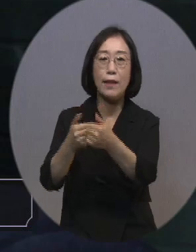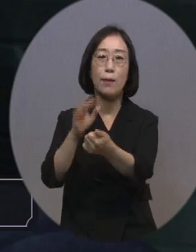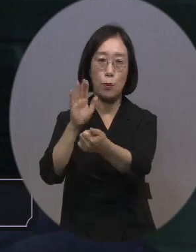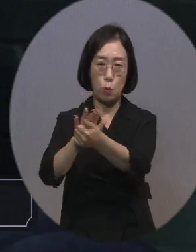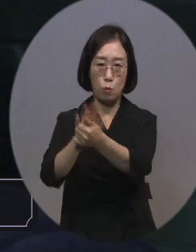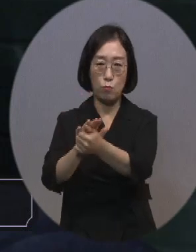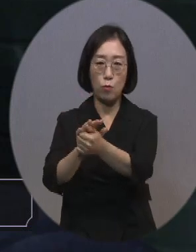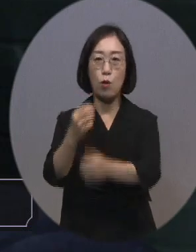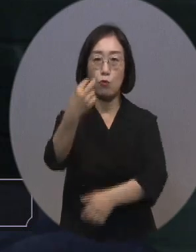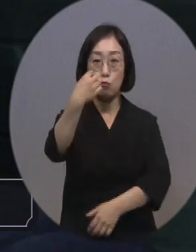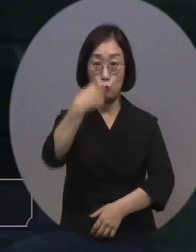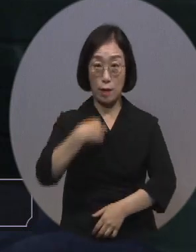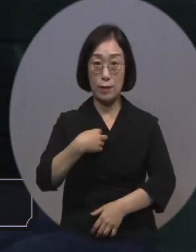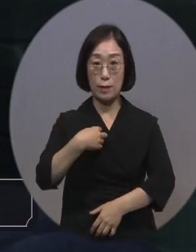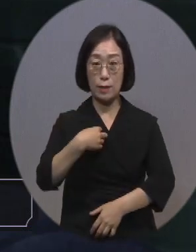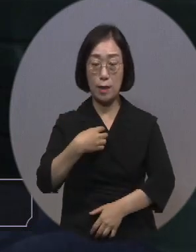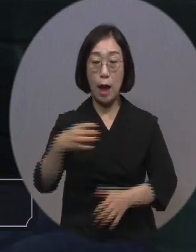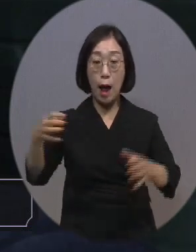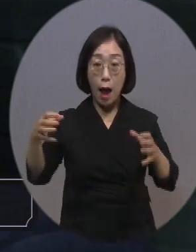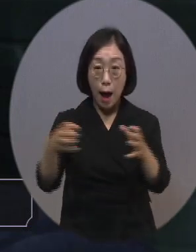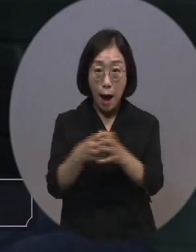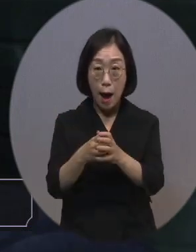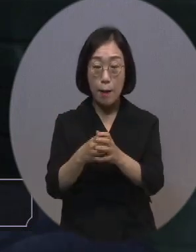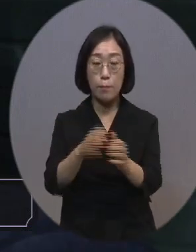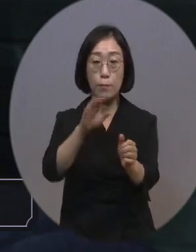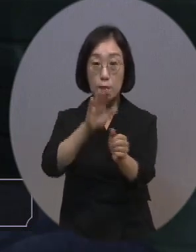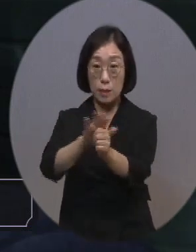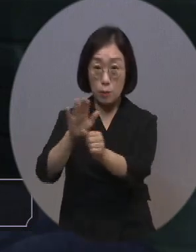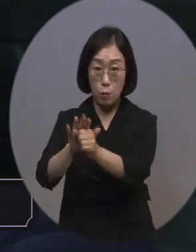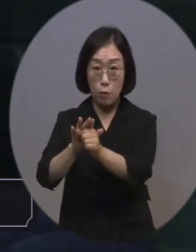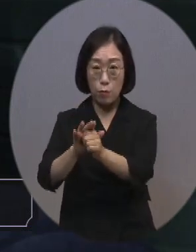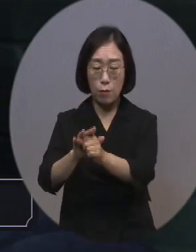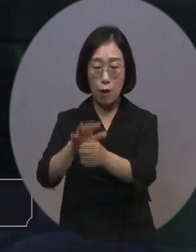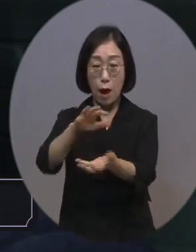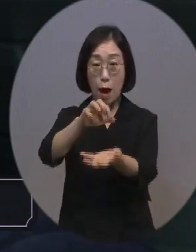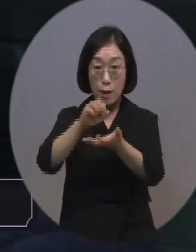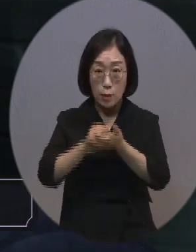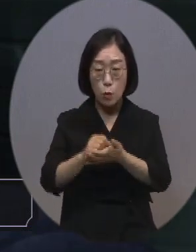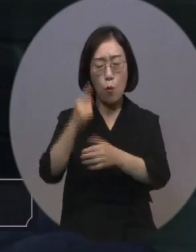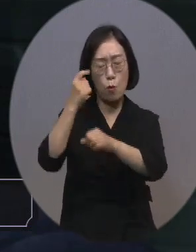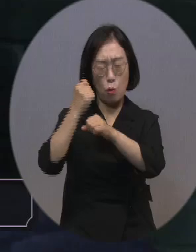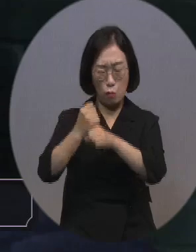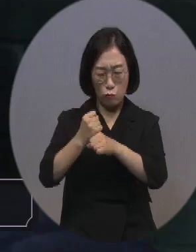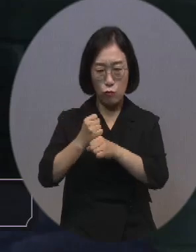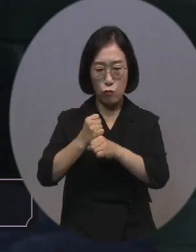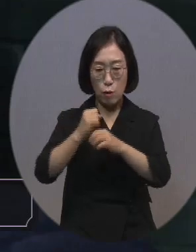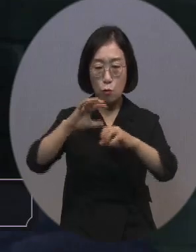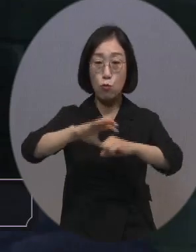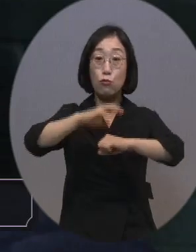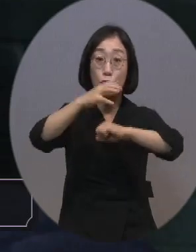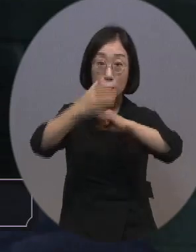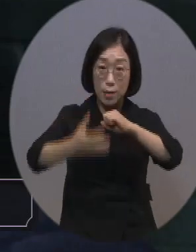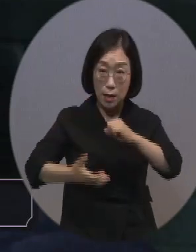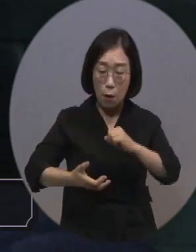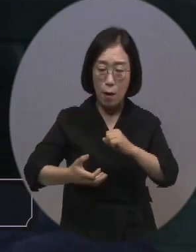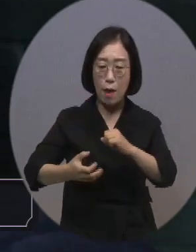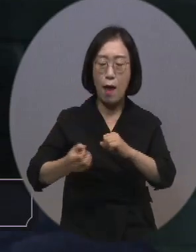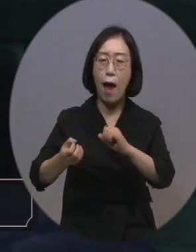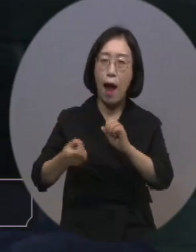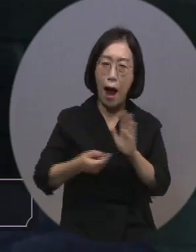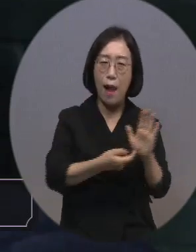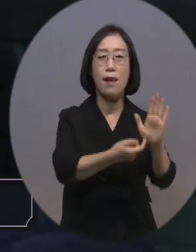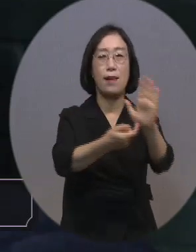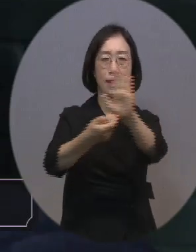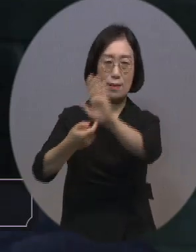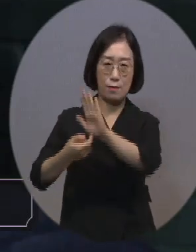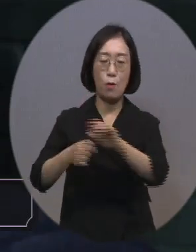이렇게 통합적으로 지원을 하면서 저희가 연구하고 이 바탕으로 국제사회에 알리는 일을 같이